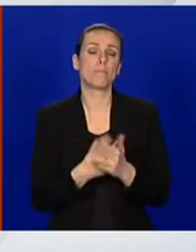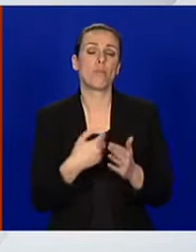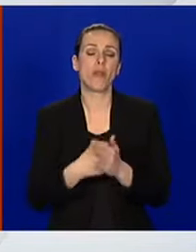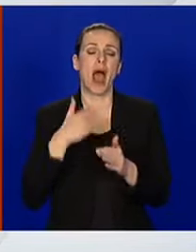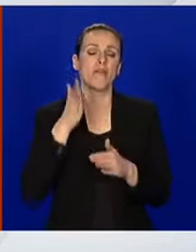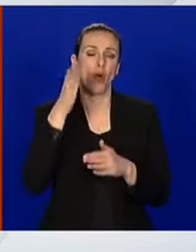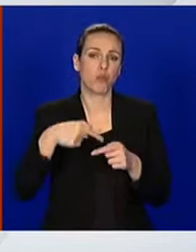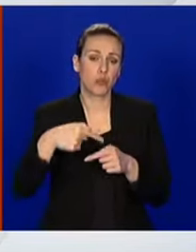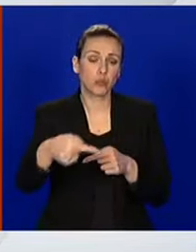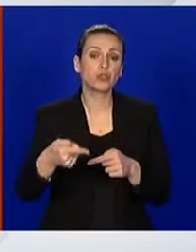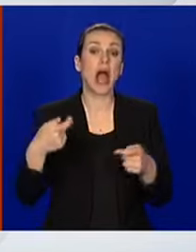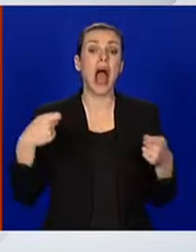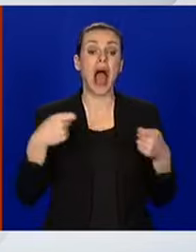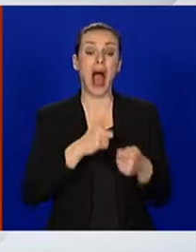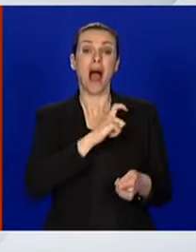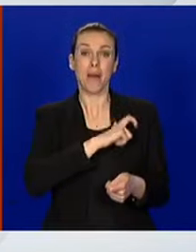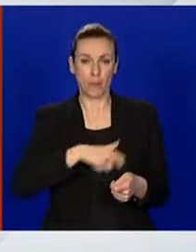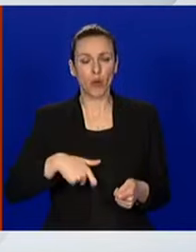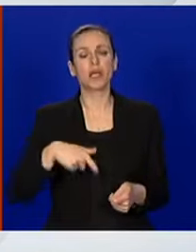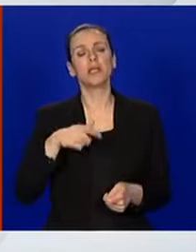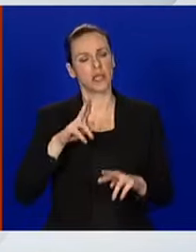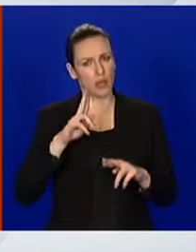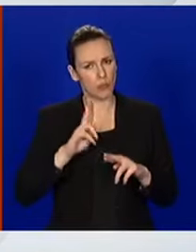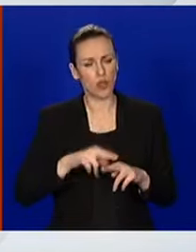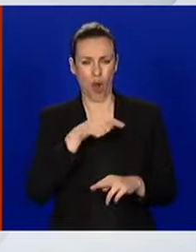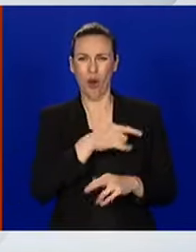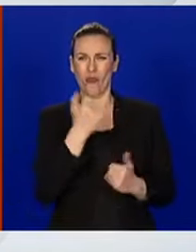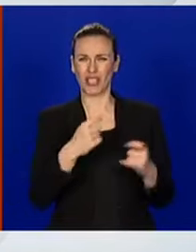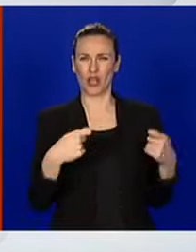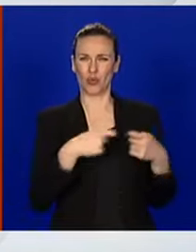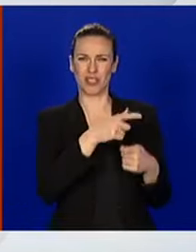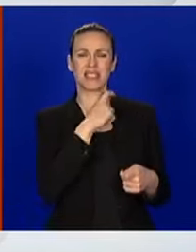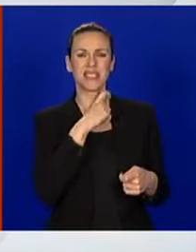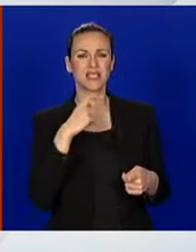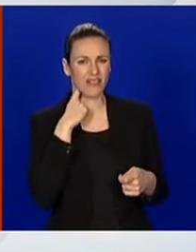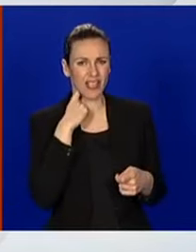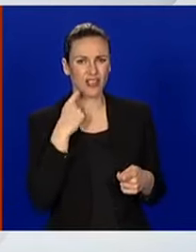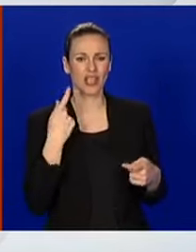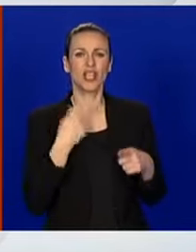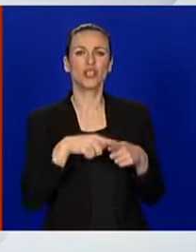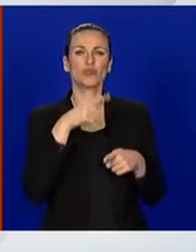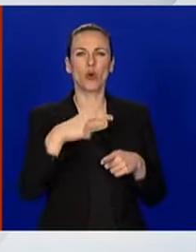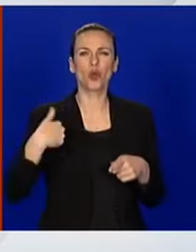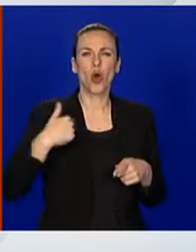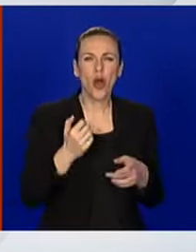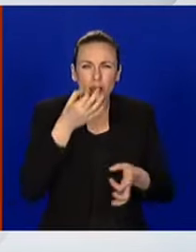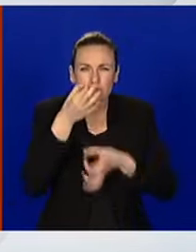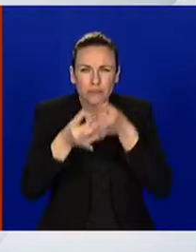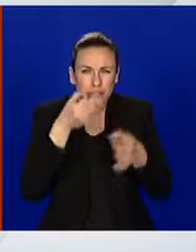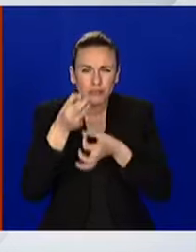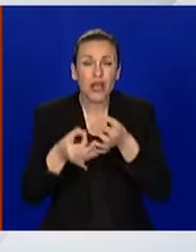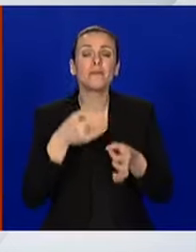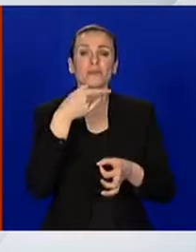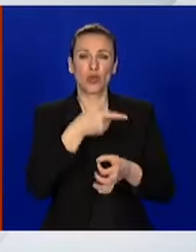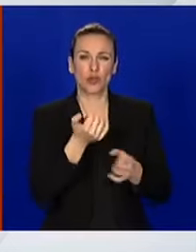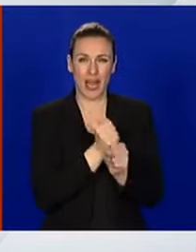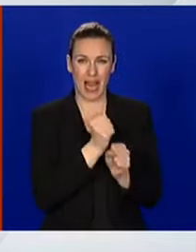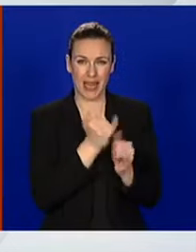a što se tiče policije, ona će u konkretnom slučaju, s obzirom na kriminalistička istraživanja koja se